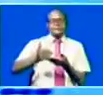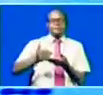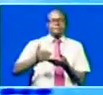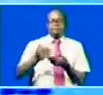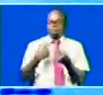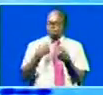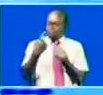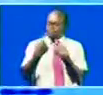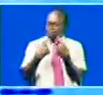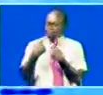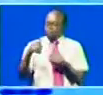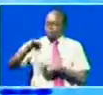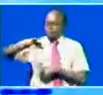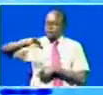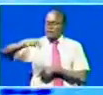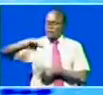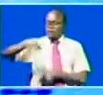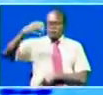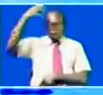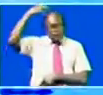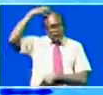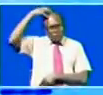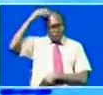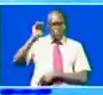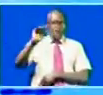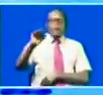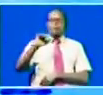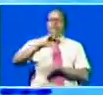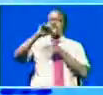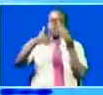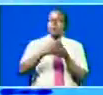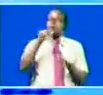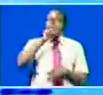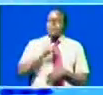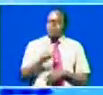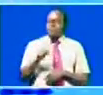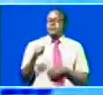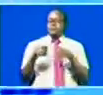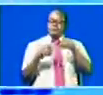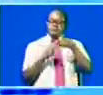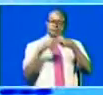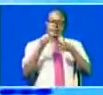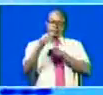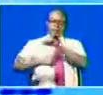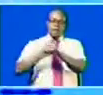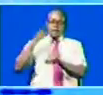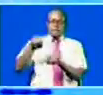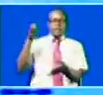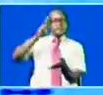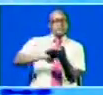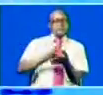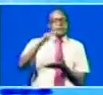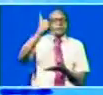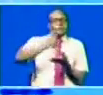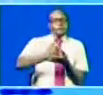katika eneo la Mpeketoni, kaunti ya Lamu, Mudhama amewasihi wazee wote ambao wamefikisha umri wa miaka 70 kujisajili afisini mwake